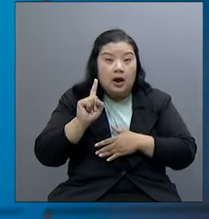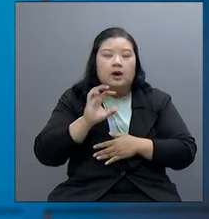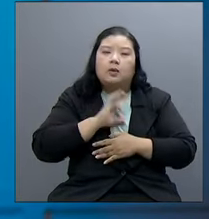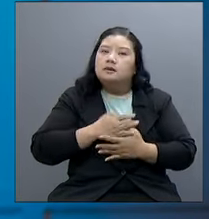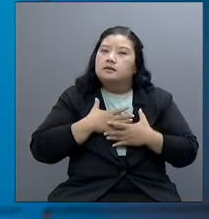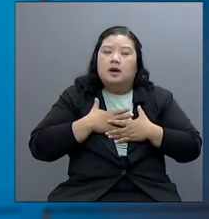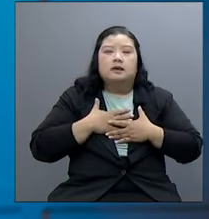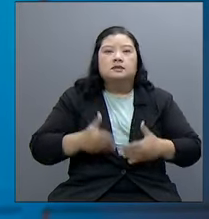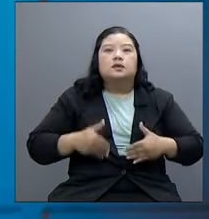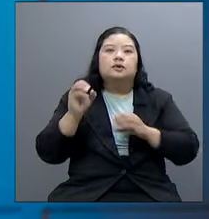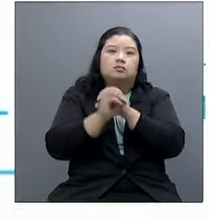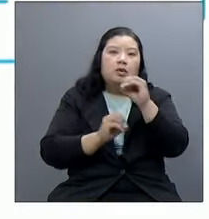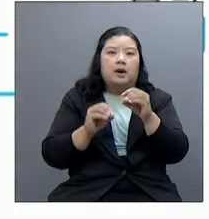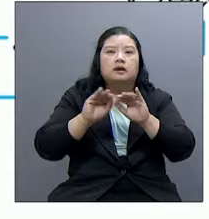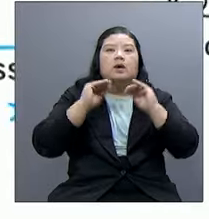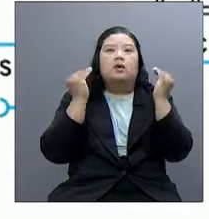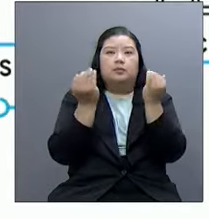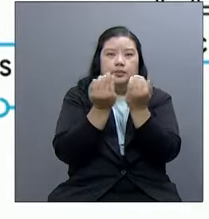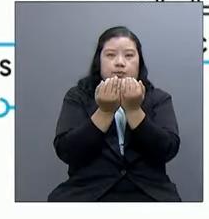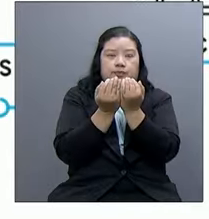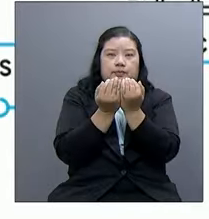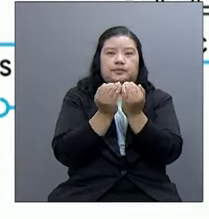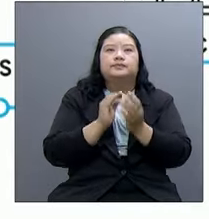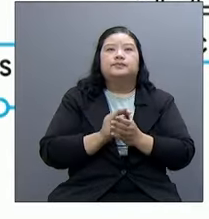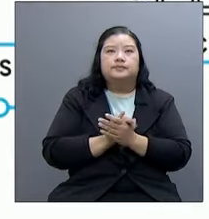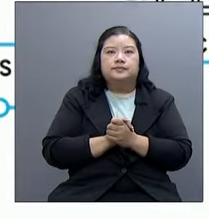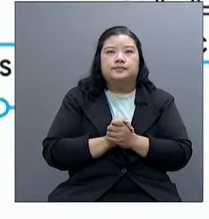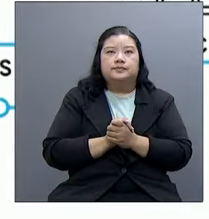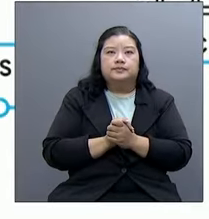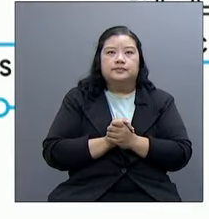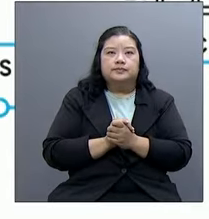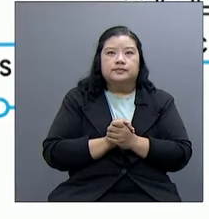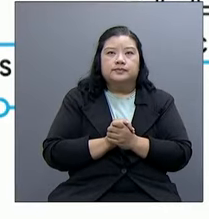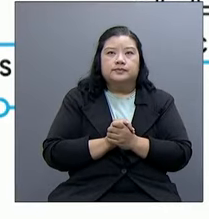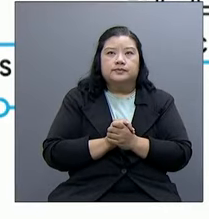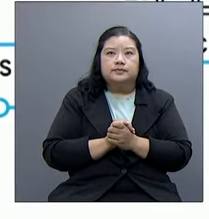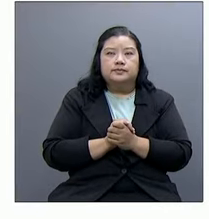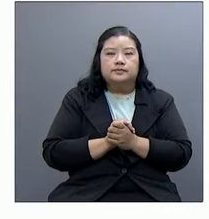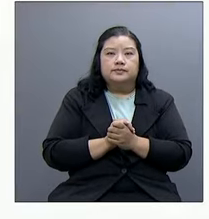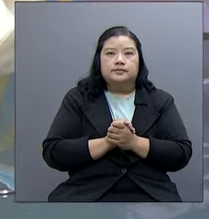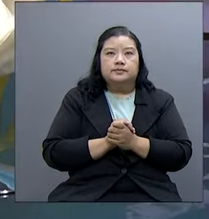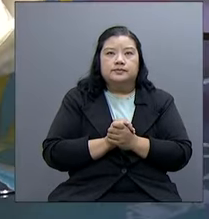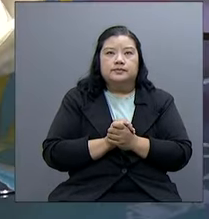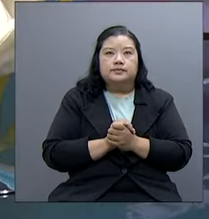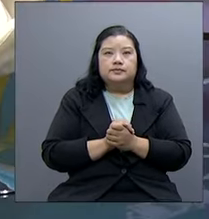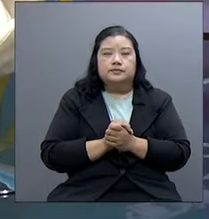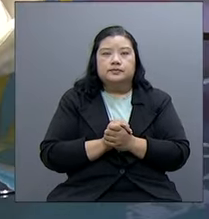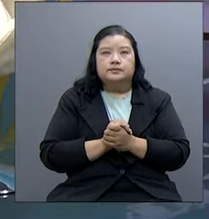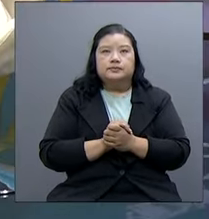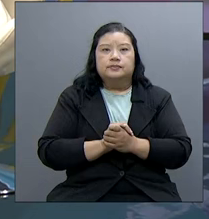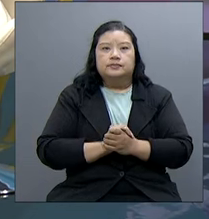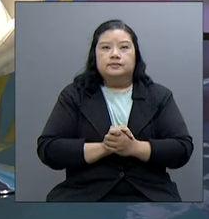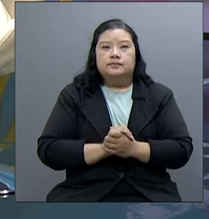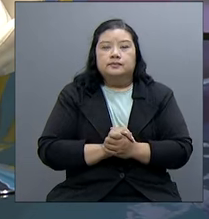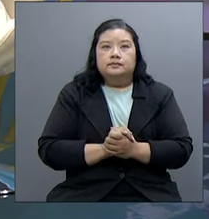สึกปลดภัยให้แ่การละกได้ครับบาง